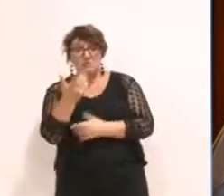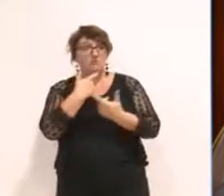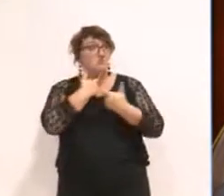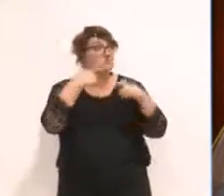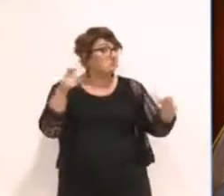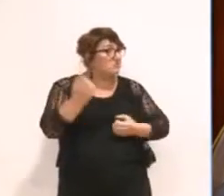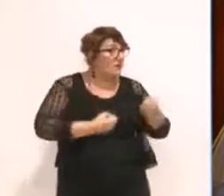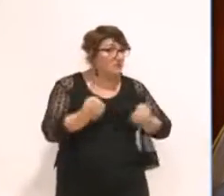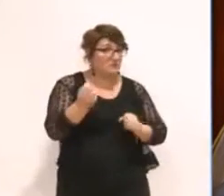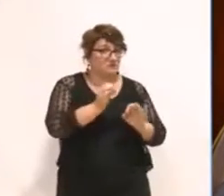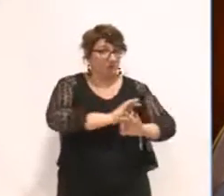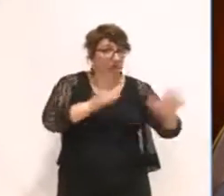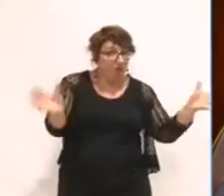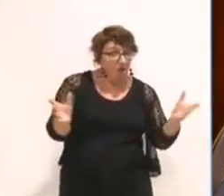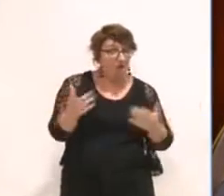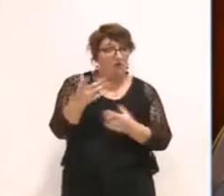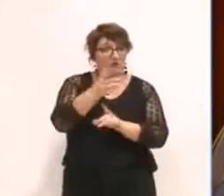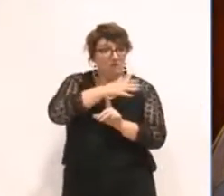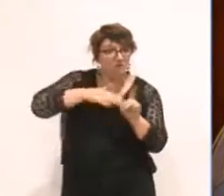lien social.